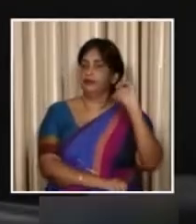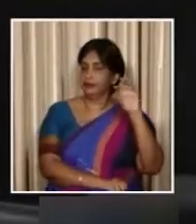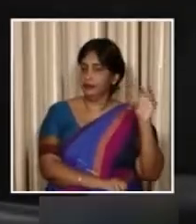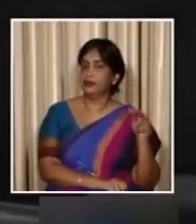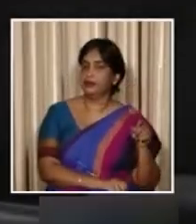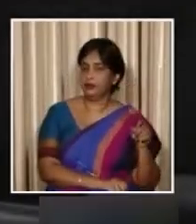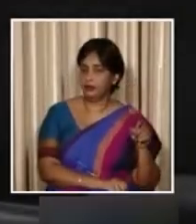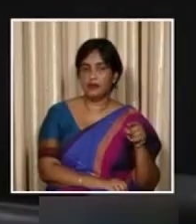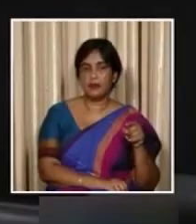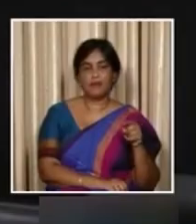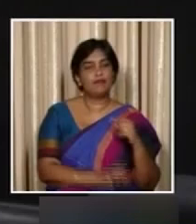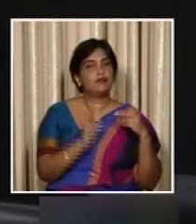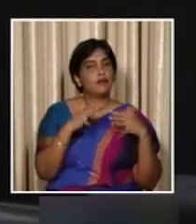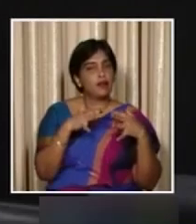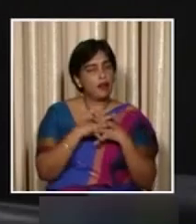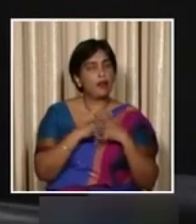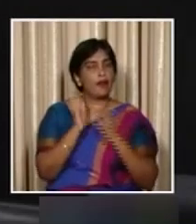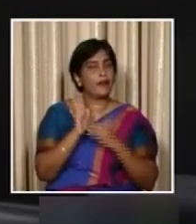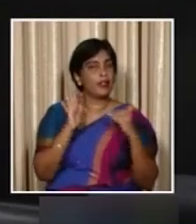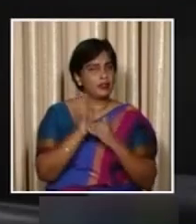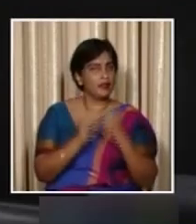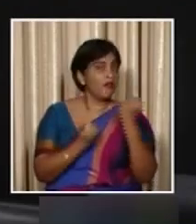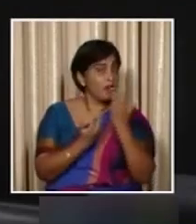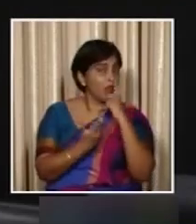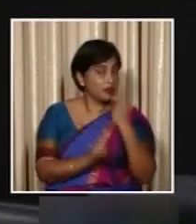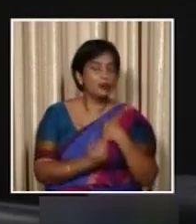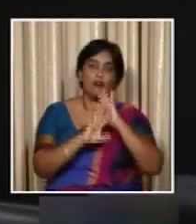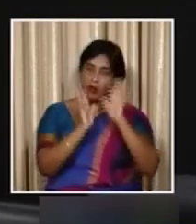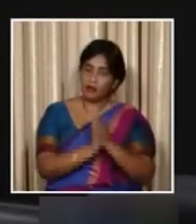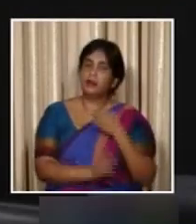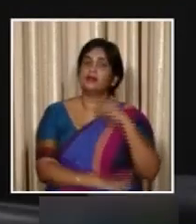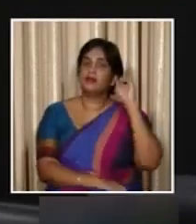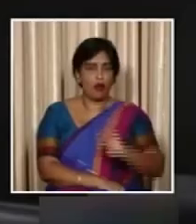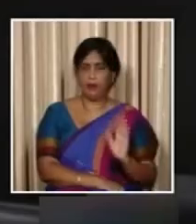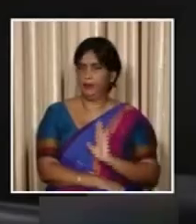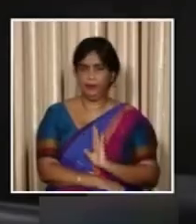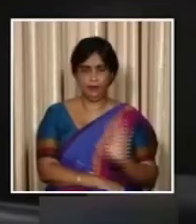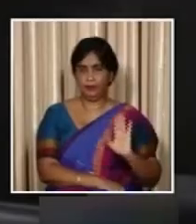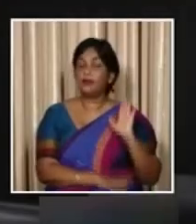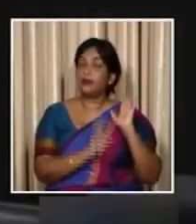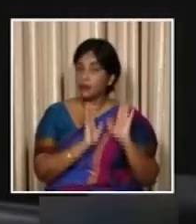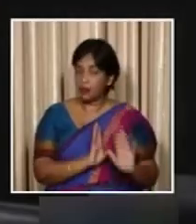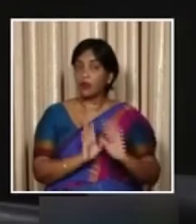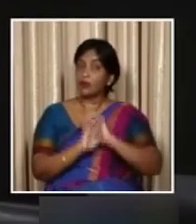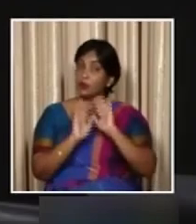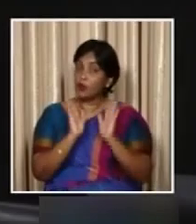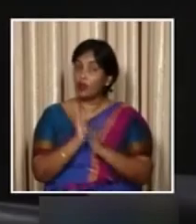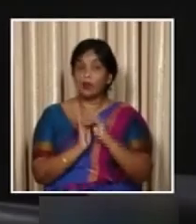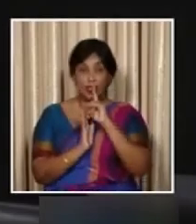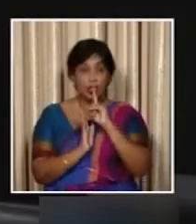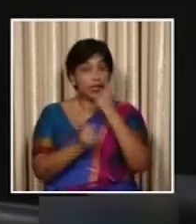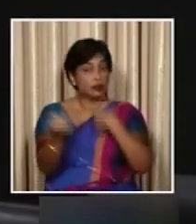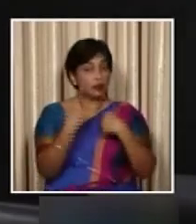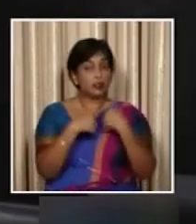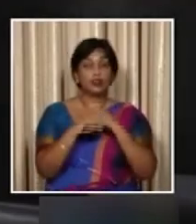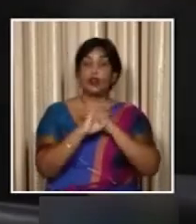වගේම WMZ සන්නද්ධ රත ඉල්ලලා තියෙන්නේ කීයද අපි ඒ ගාන දීලා තියෙනවා අඩුවකින් තොරව. හැබැයි අපිට හැමෝම කියන ඉල්ලීම්